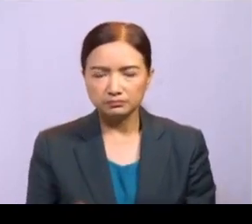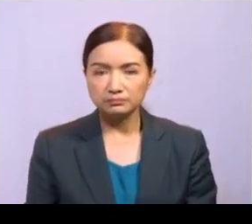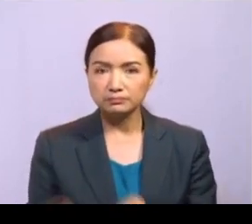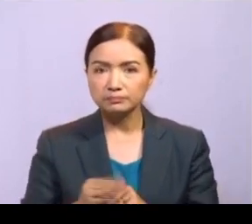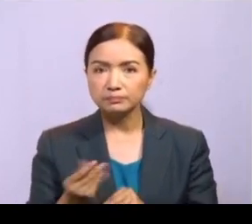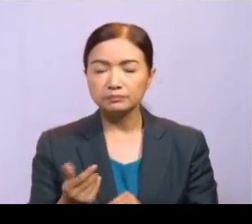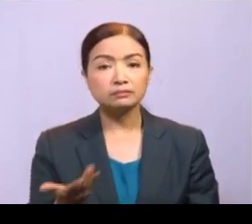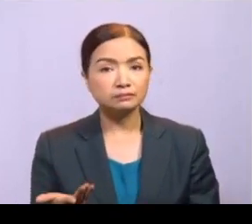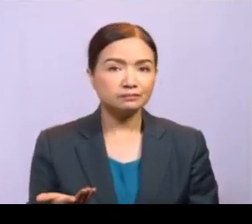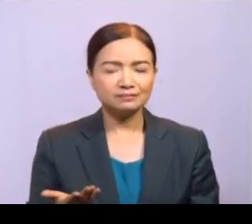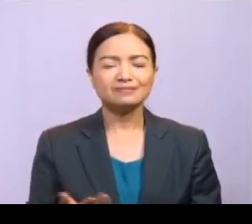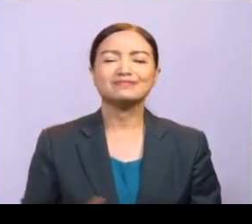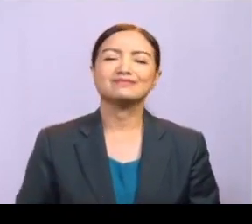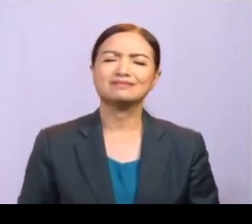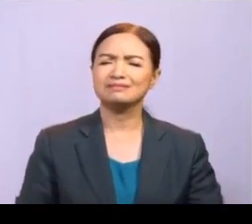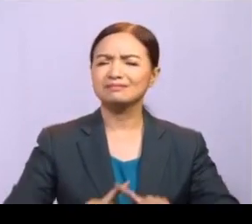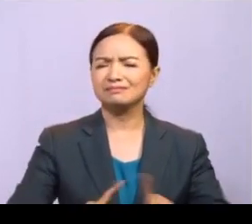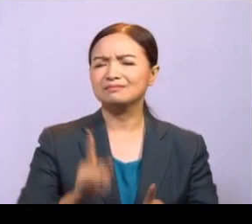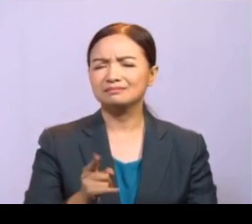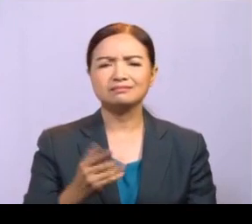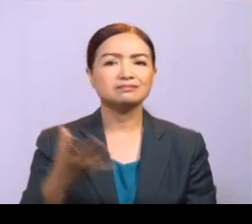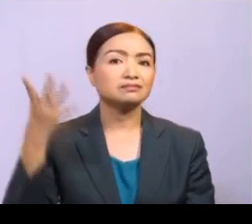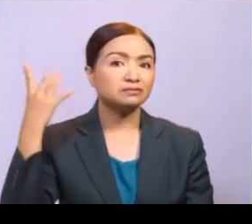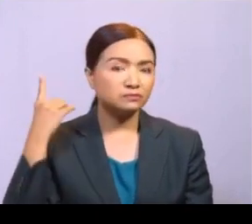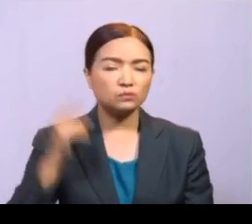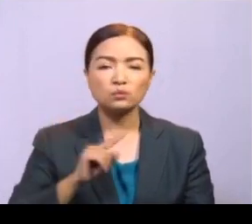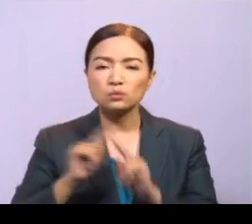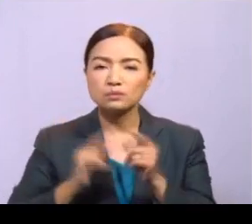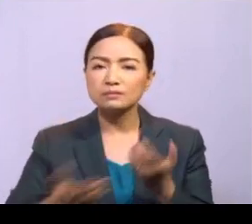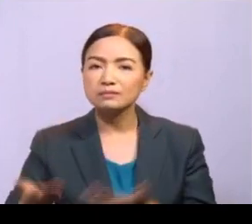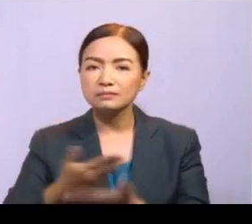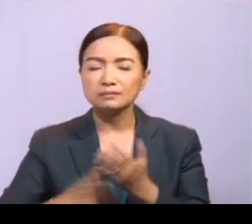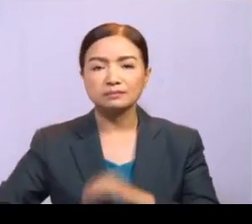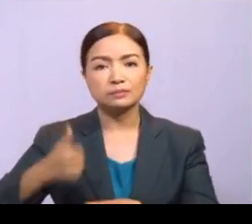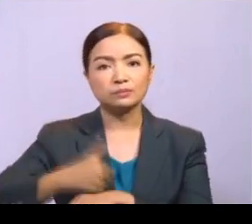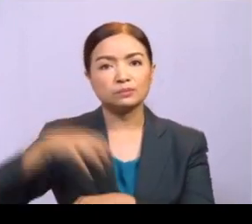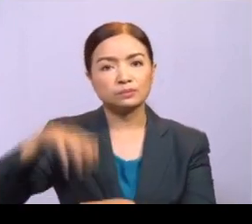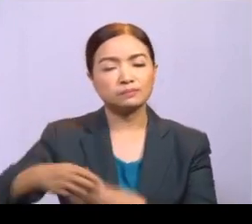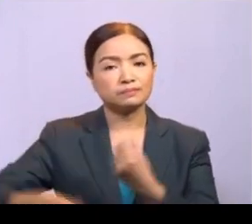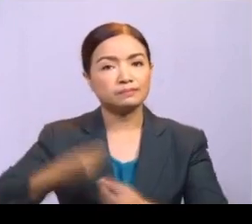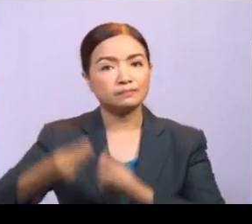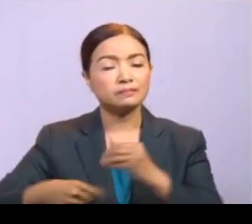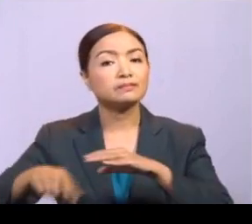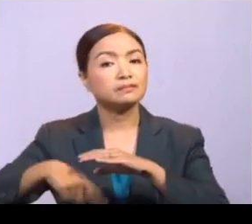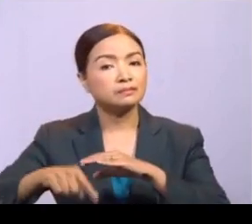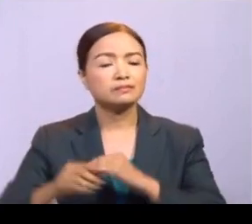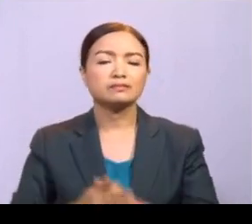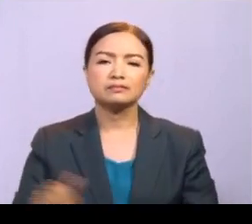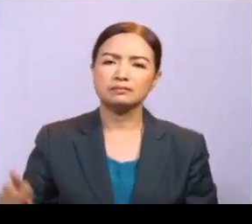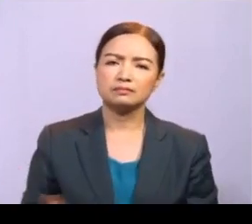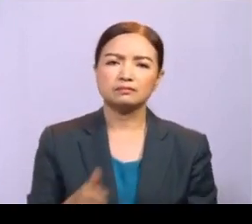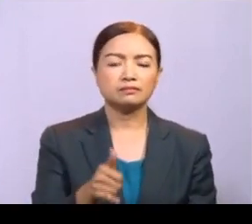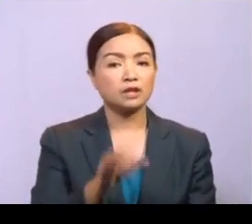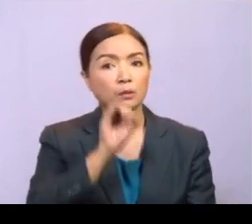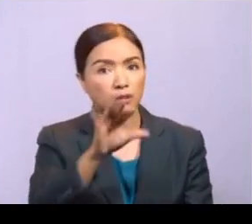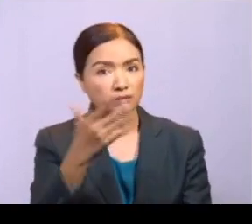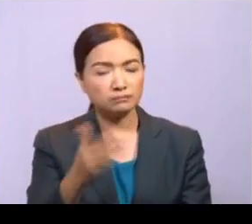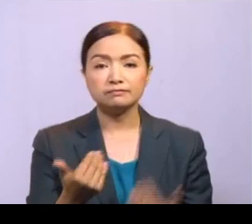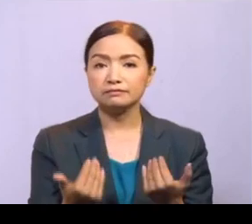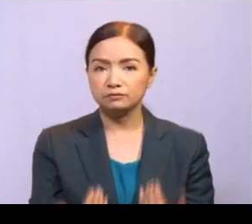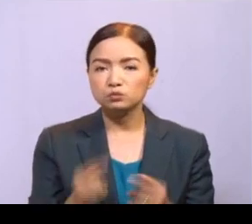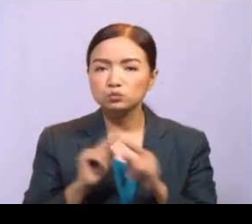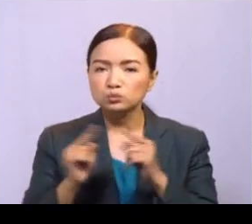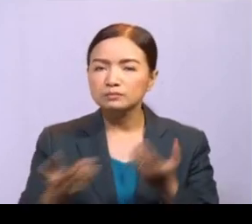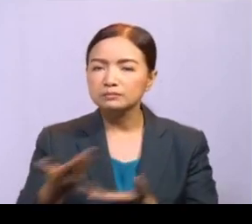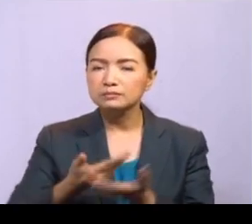เยอะไหมขึ้นอีกแล้วเหรอนะคะจะปรากฏว่าเมื่อวานนี้มีการหารือการระหว่างอธิบดีกรมการค้าภายในนะคะก็ออกมายืนยันบอกว่าตอน